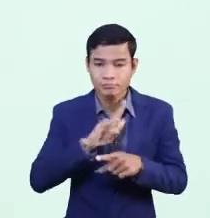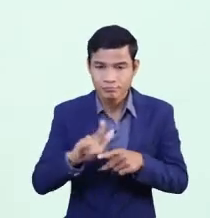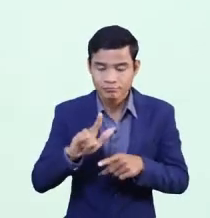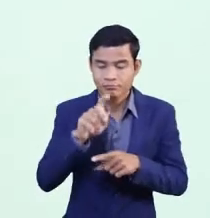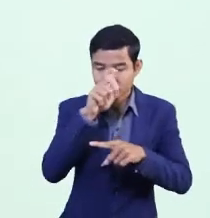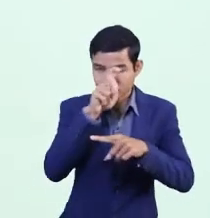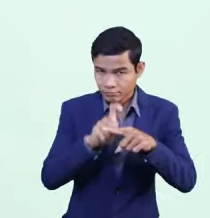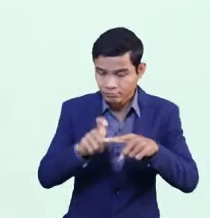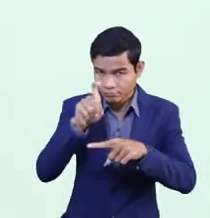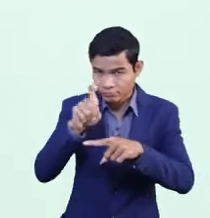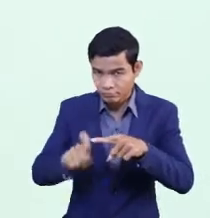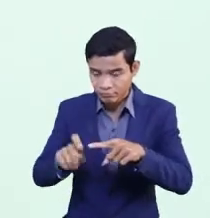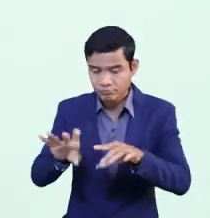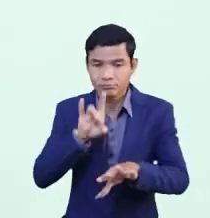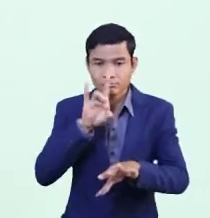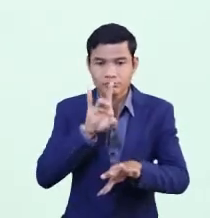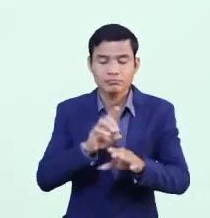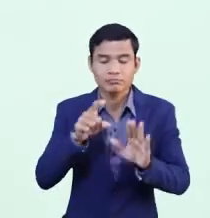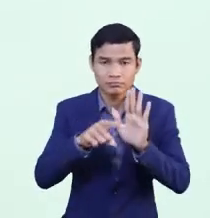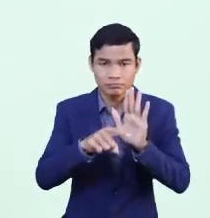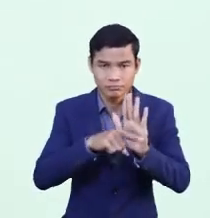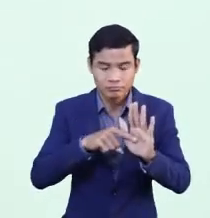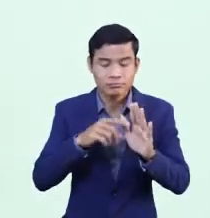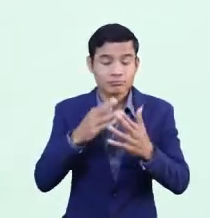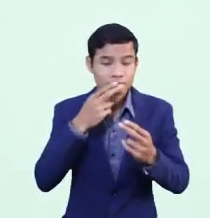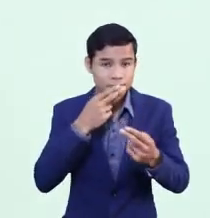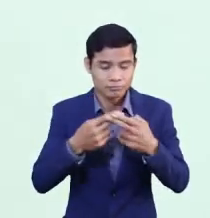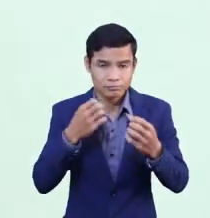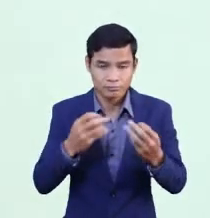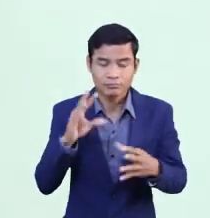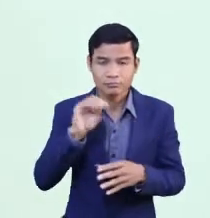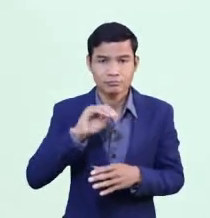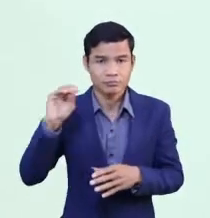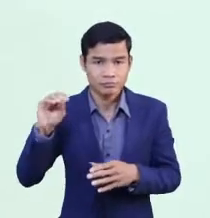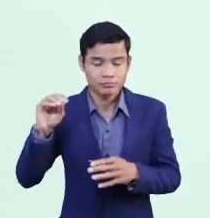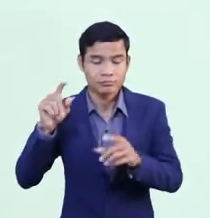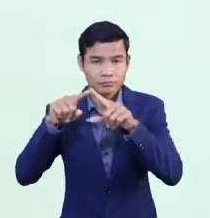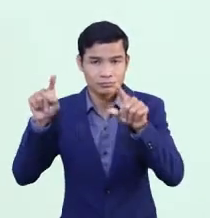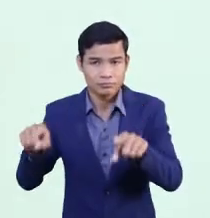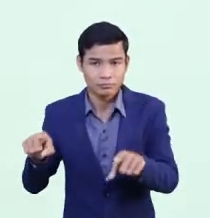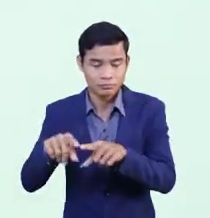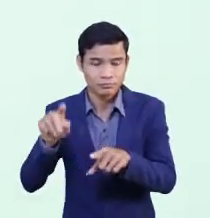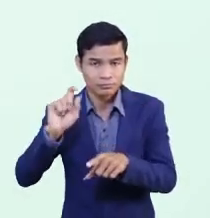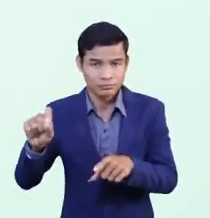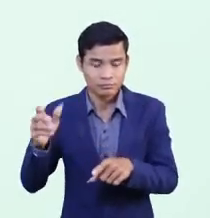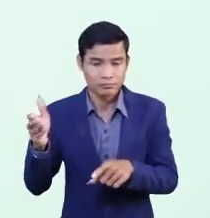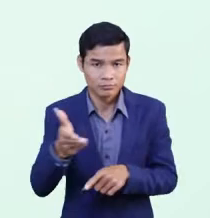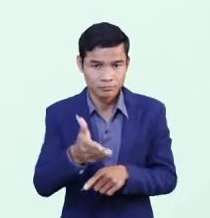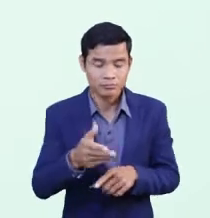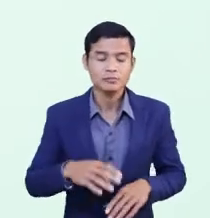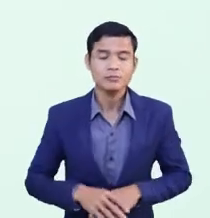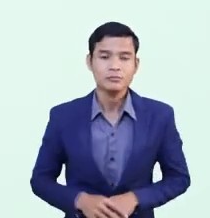cho sân về để con đọ khơi chùm lại bằng mán con dược mô sạc xe nó không bảo ập đi nè con nè ta